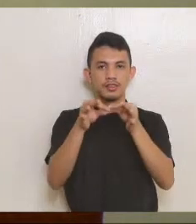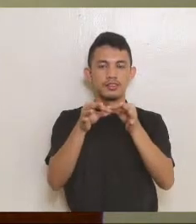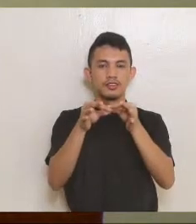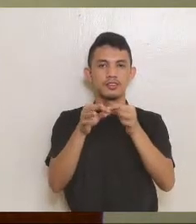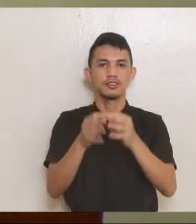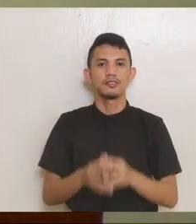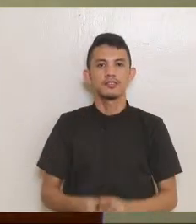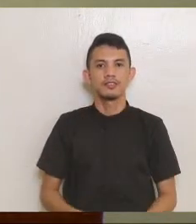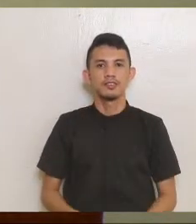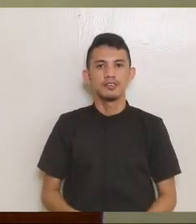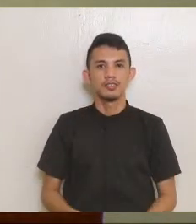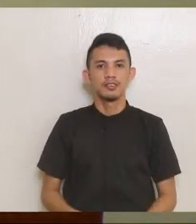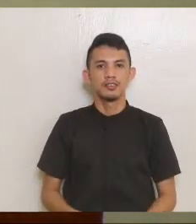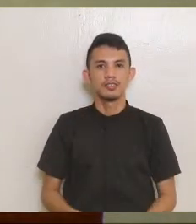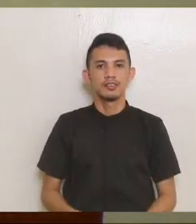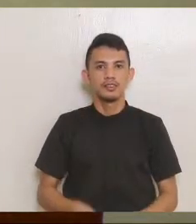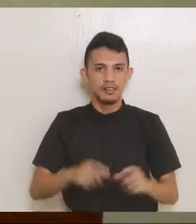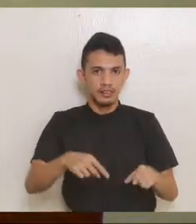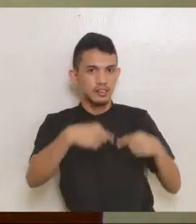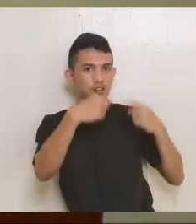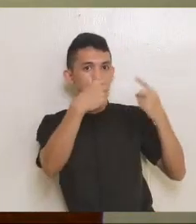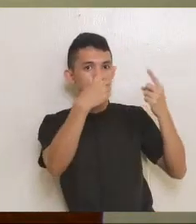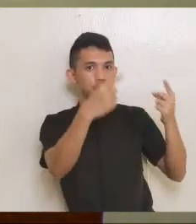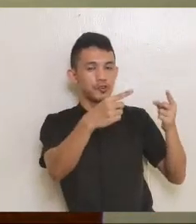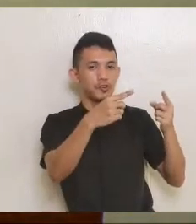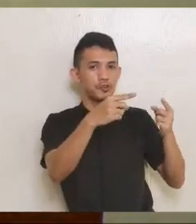ningon na po, sige, dito na po ta sa inyong moske.